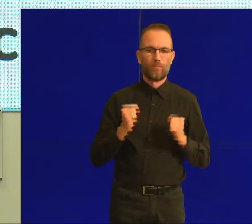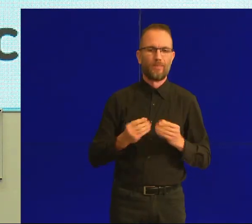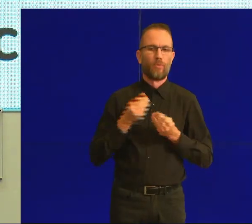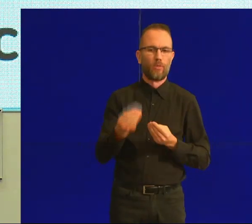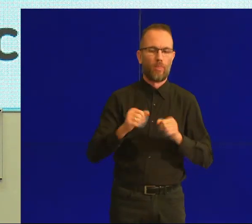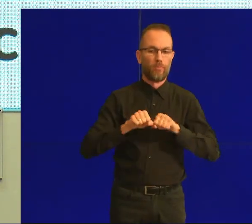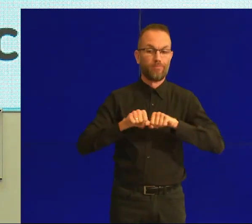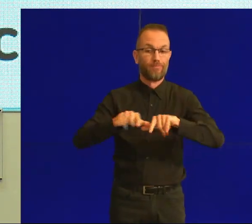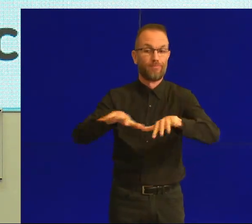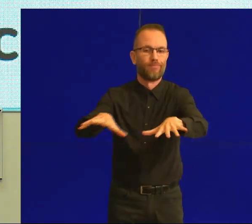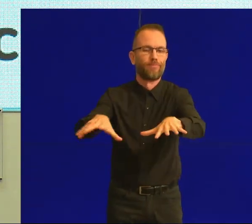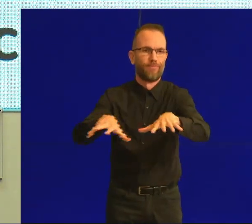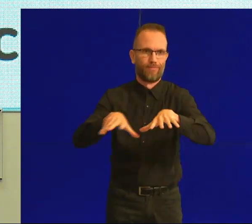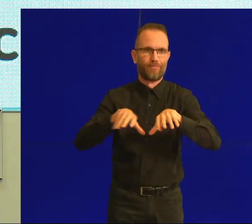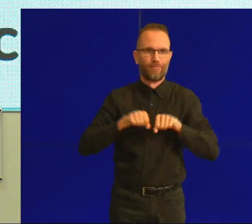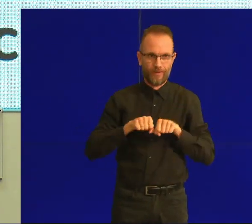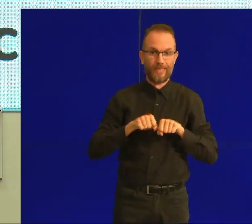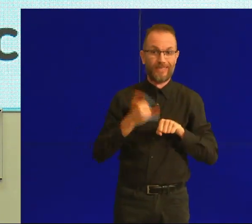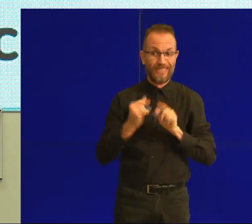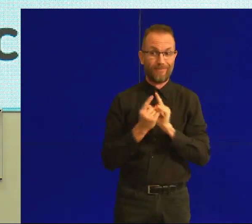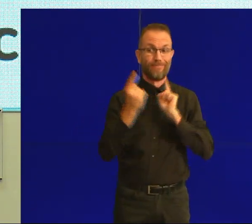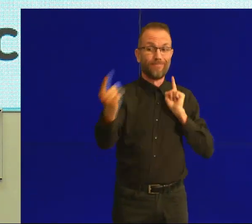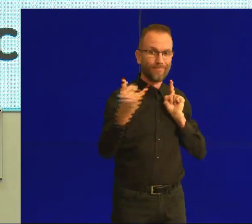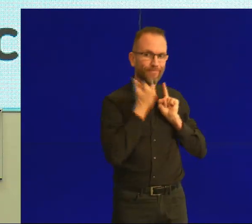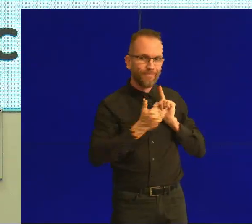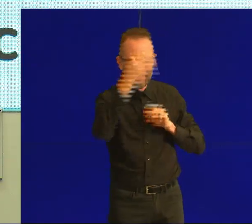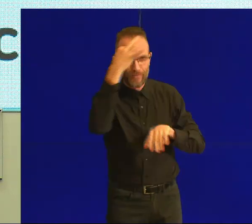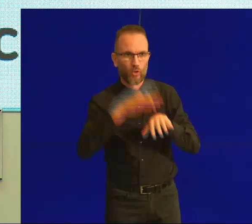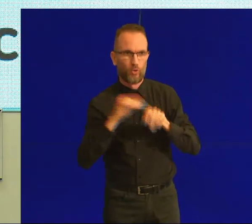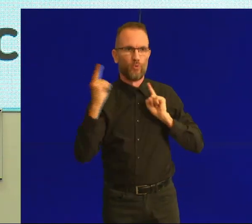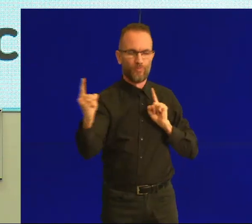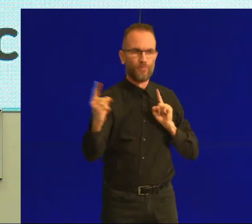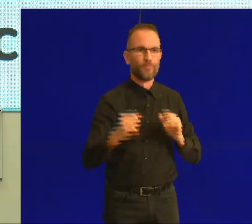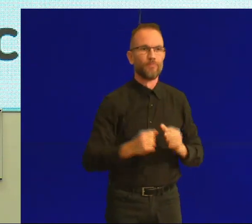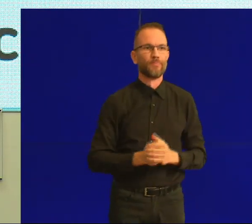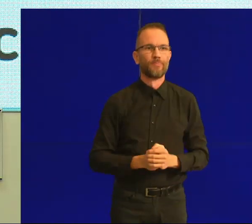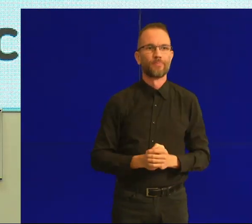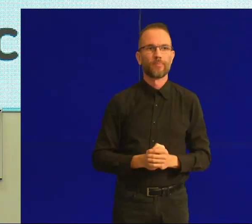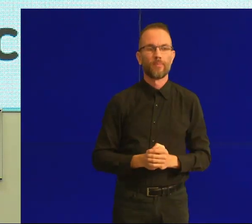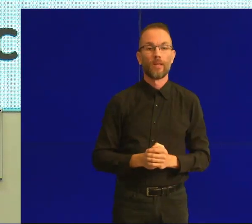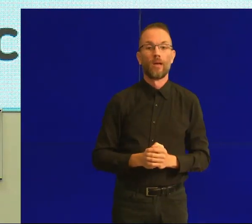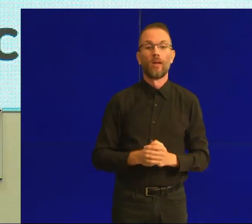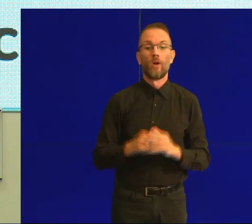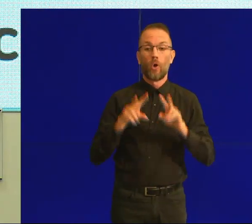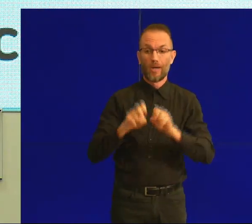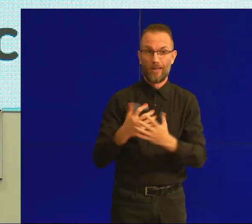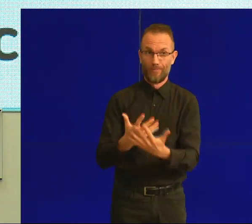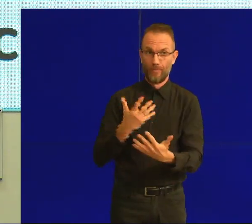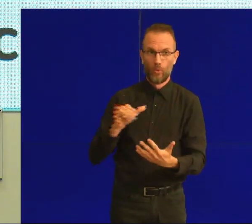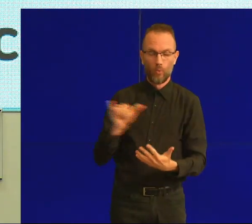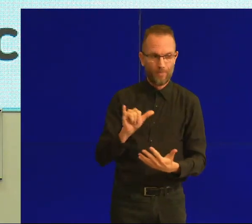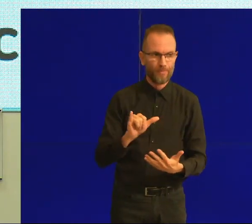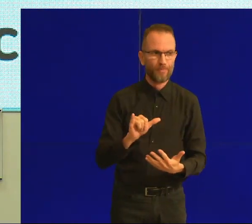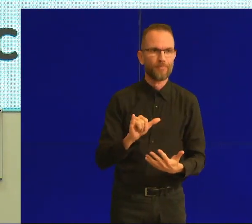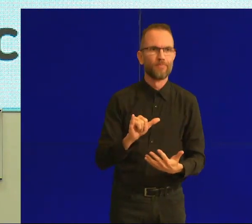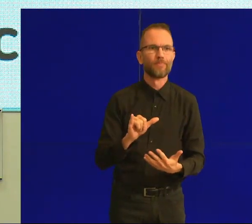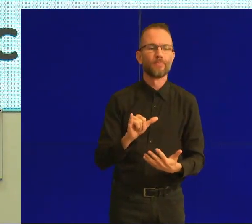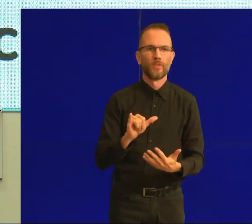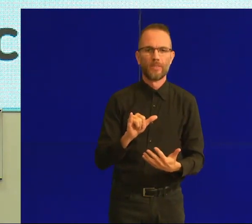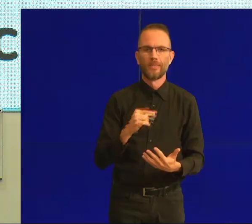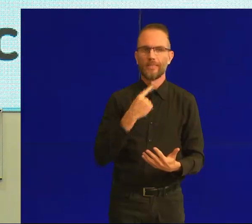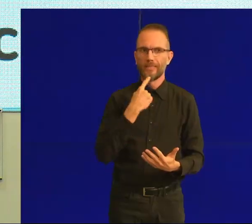que vous êtes nombreux à rapporter que le fait d'être soutenue par ses proches